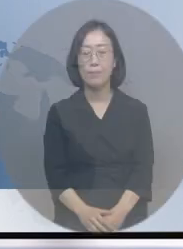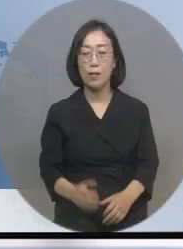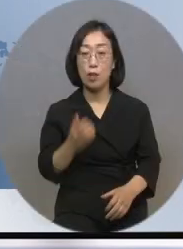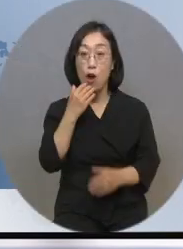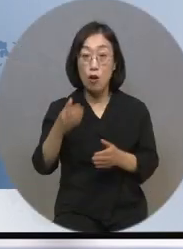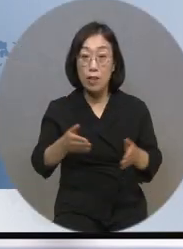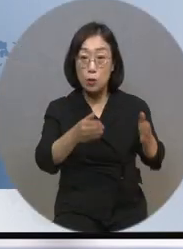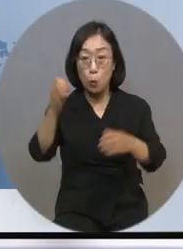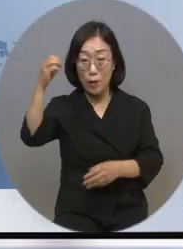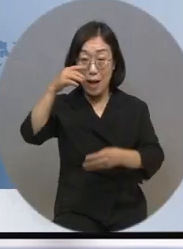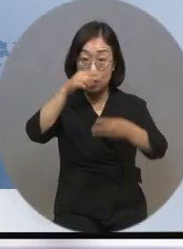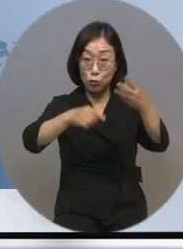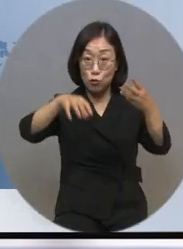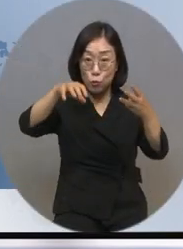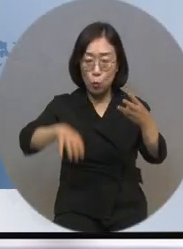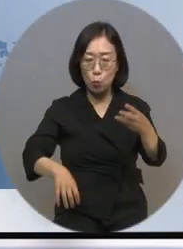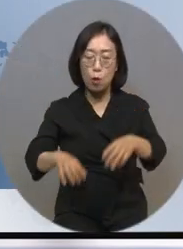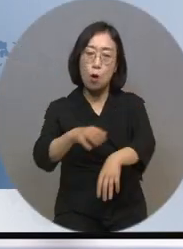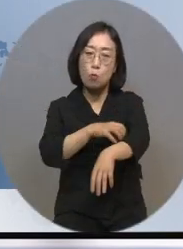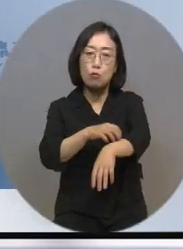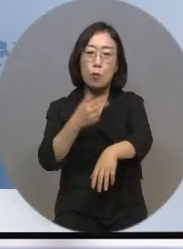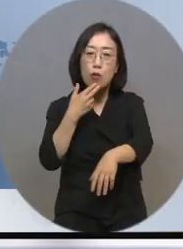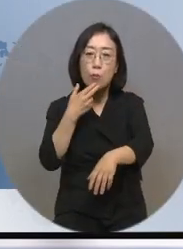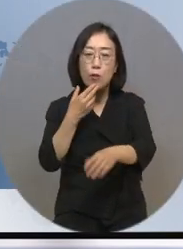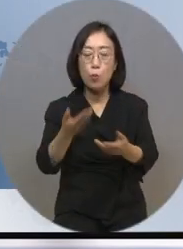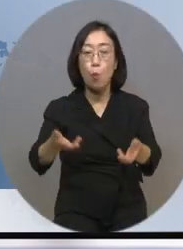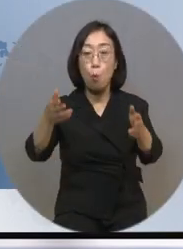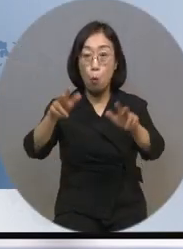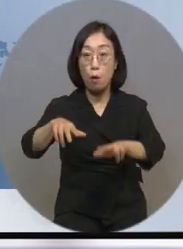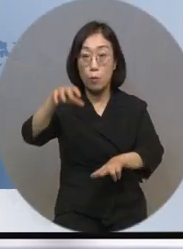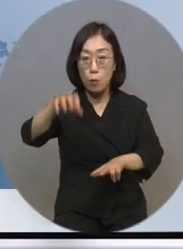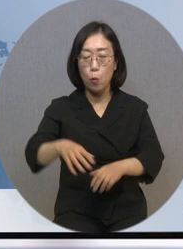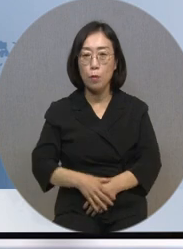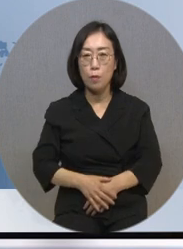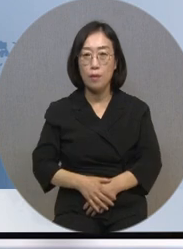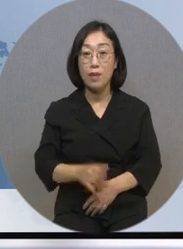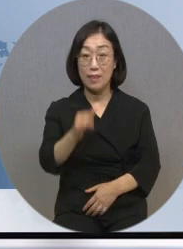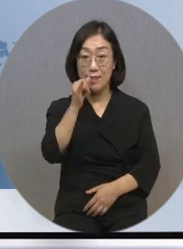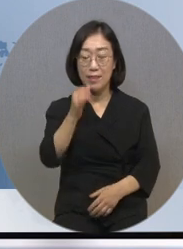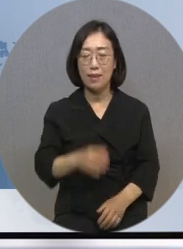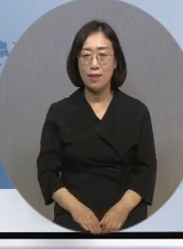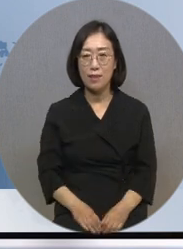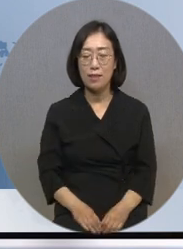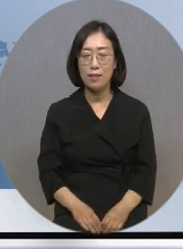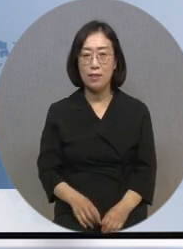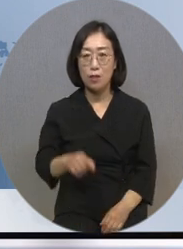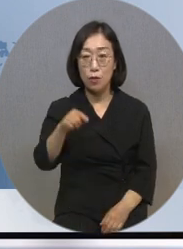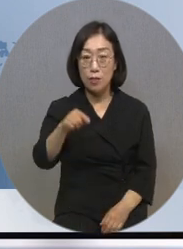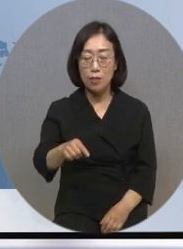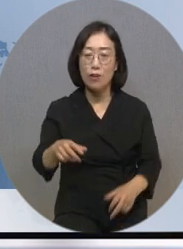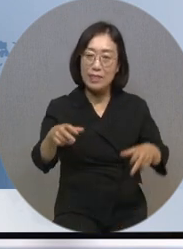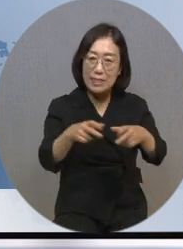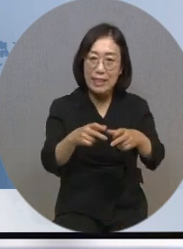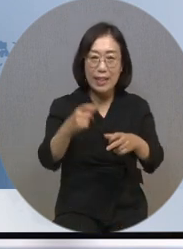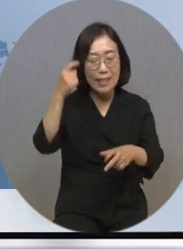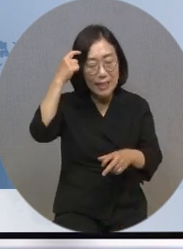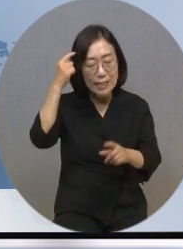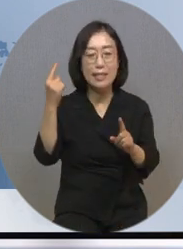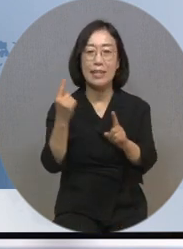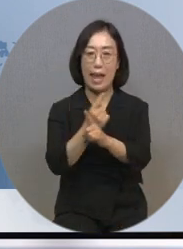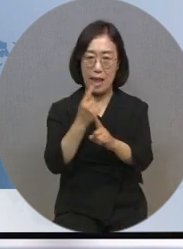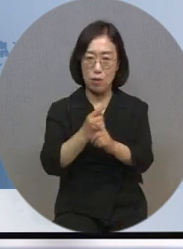경기도 양주시에는 무장애 공원으로 조성된 하늘물 글린 공원이 있는데요. 이곳에서 장애인식 개선